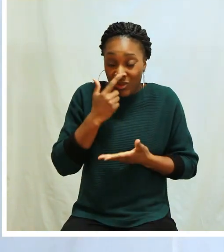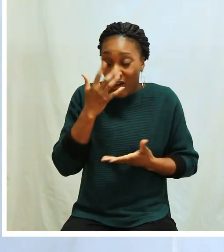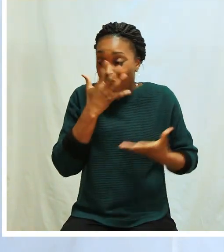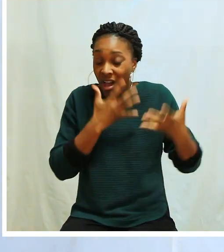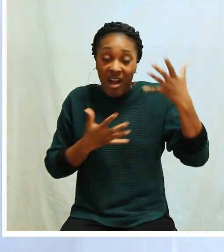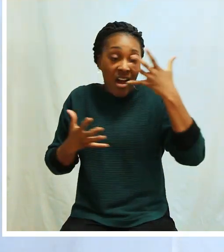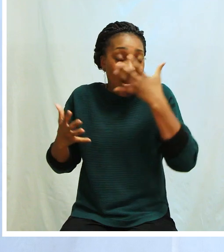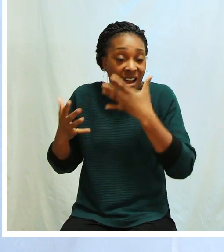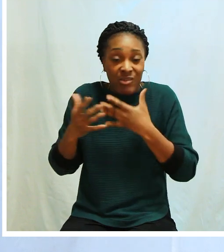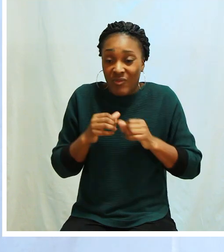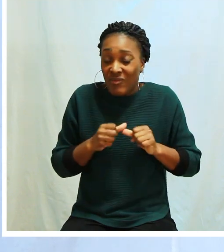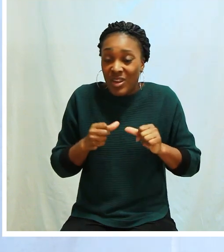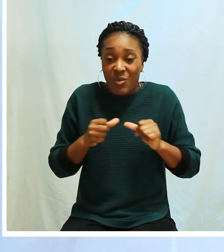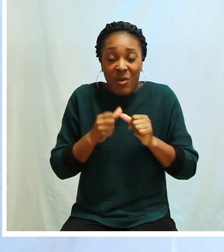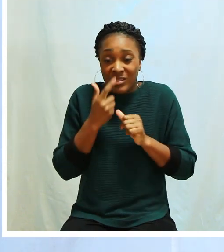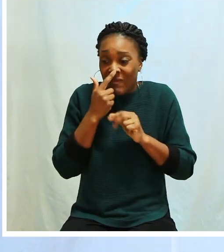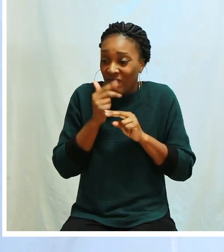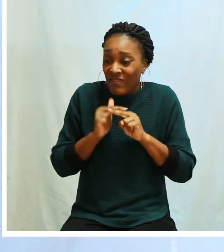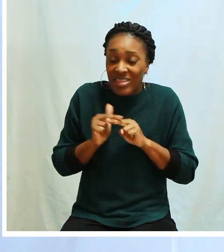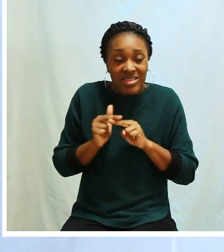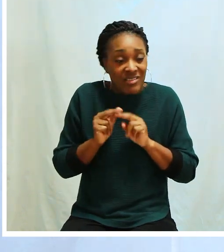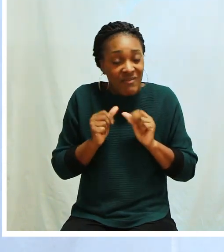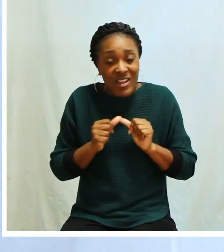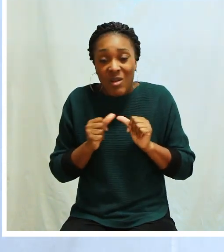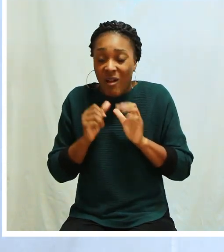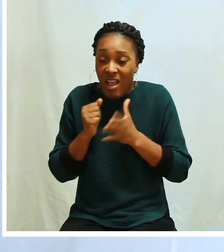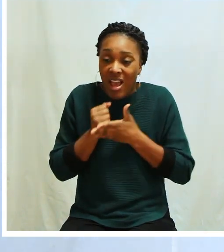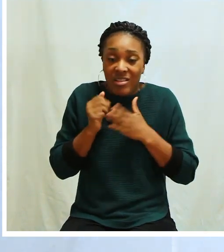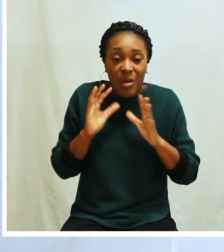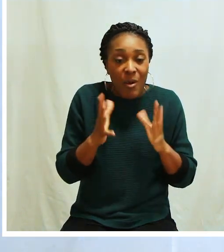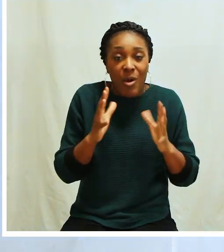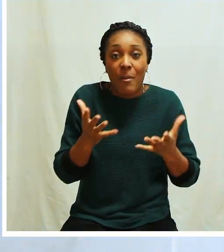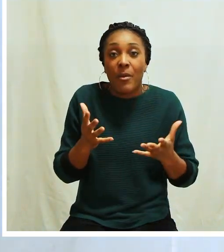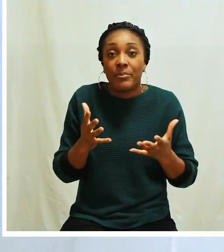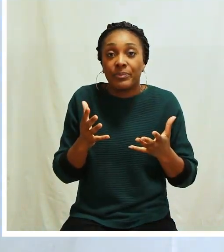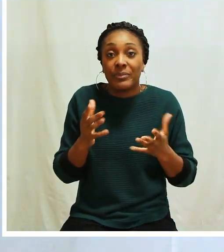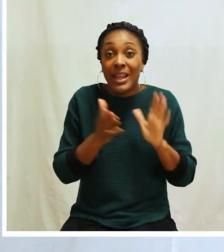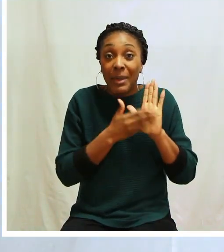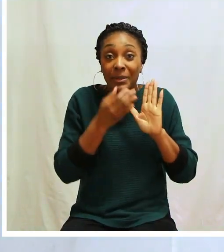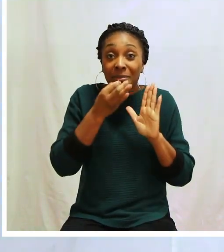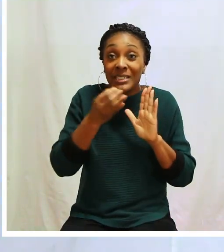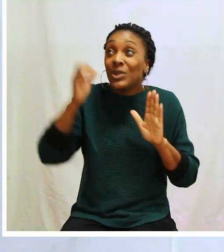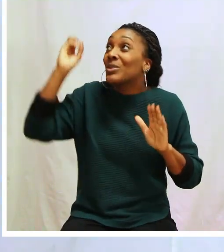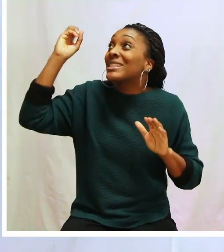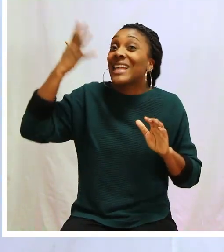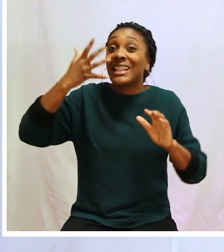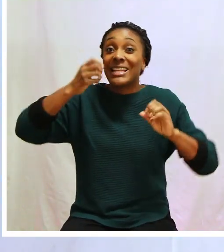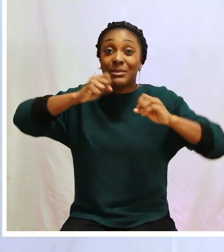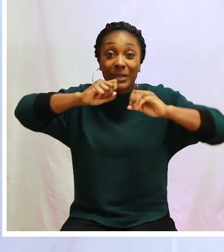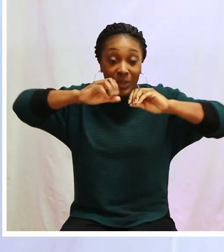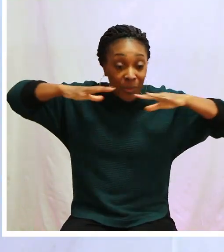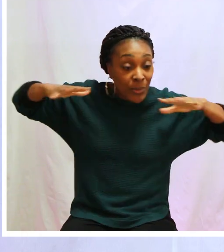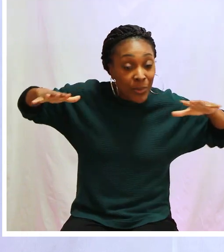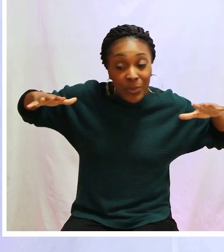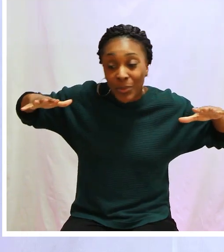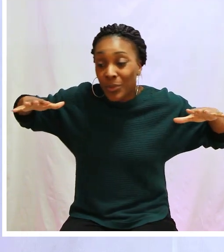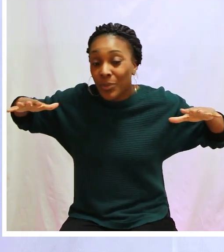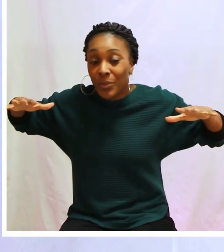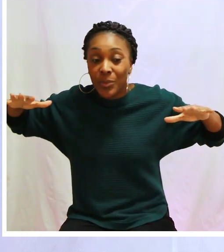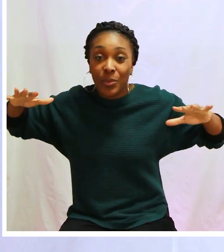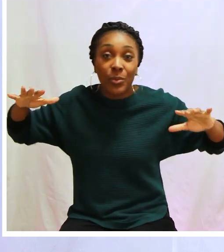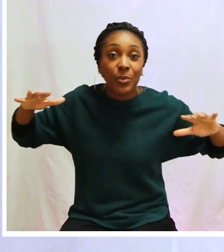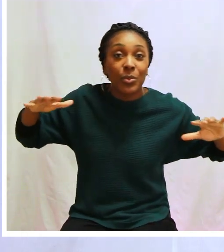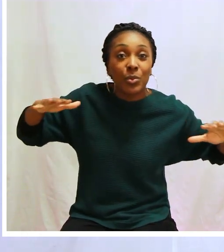ton cas aujourd'hui. Mais la Bible nous dit que l'Esprit de Dieu se mouvait au-dessus des eaux, c'est-à-dire couvait littéralement la